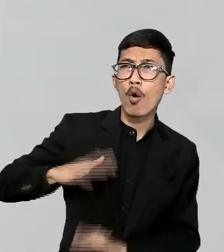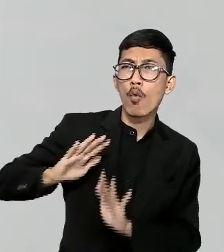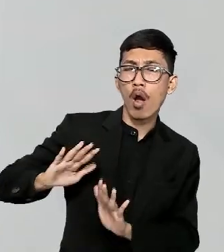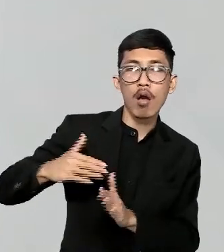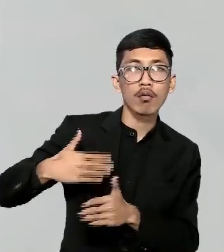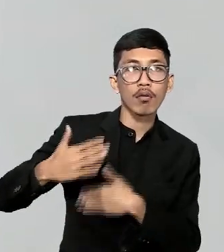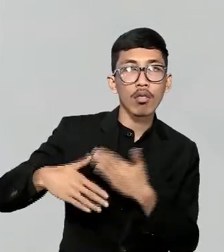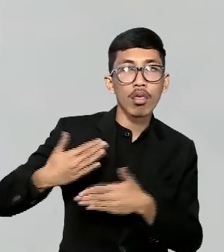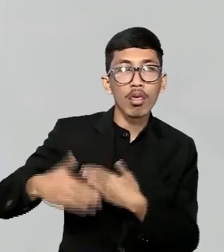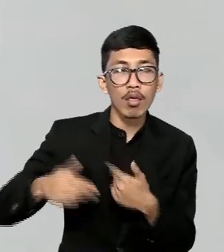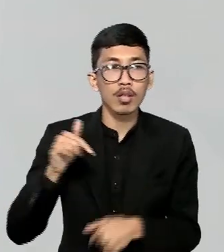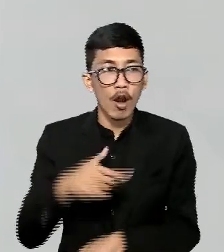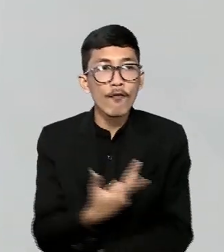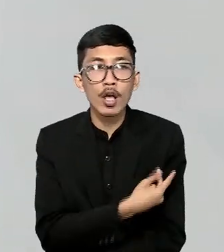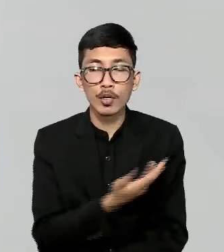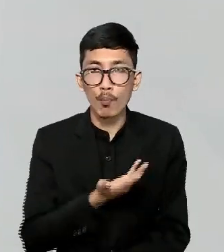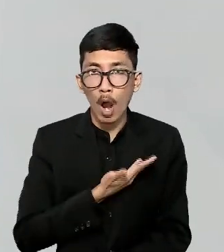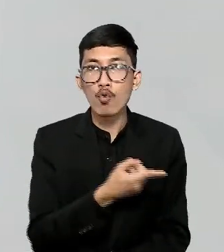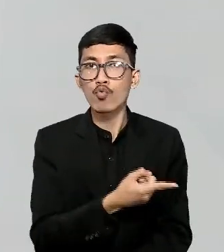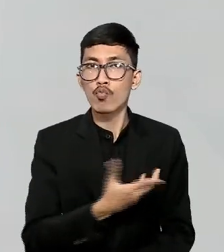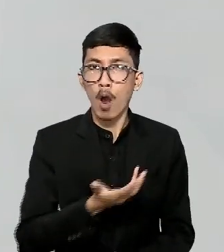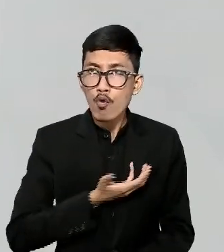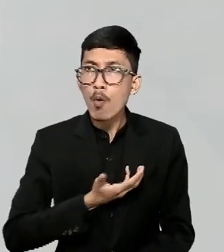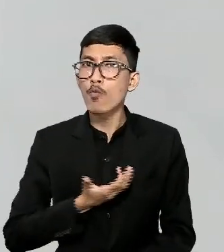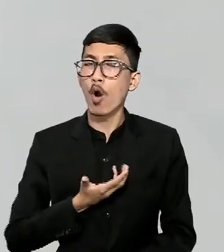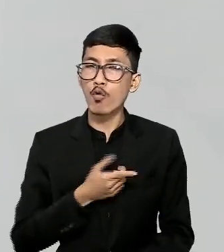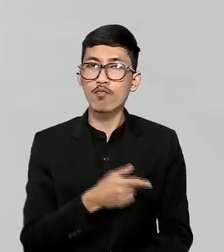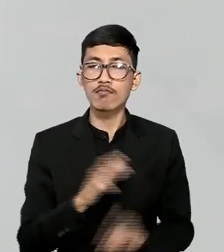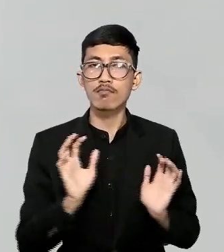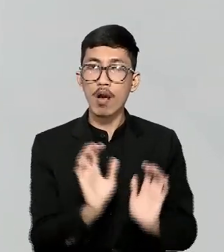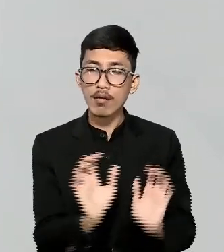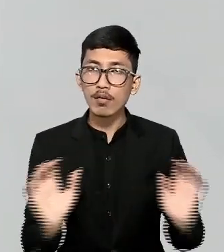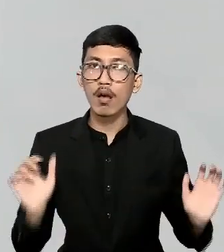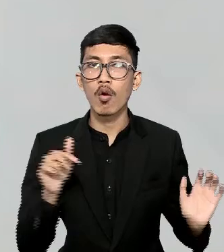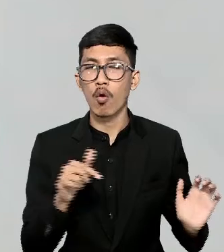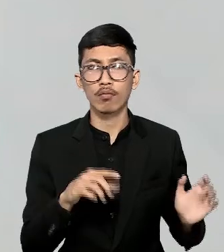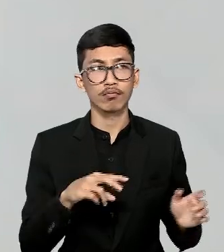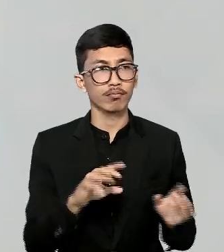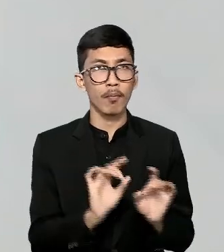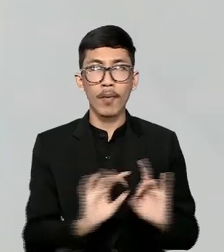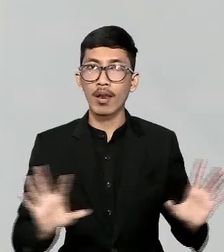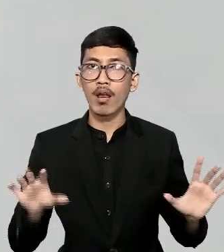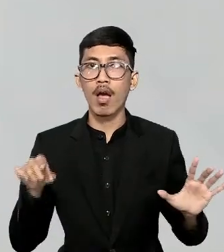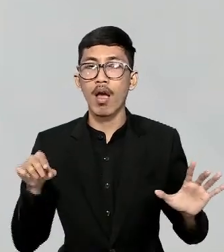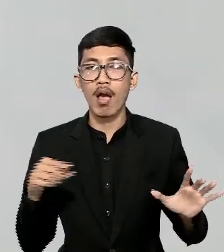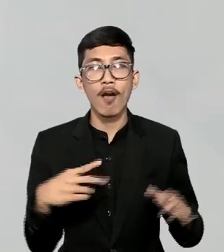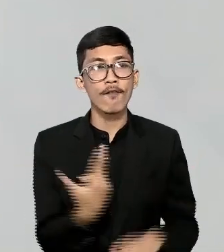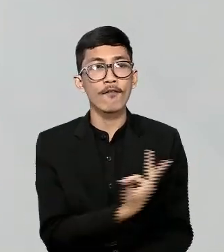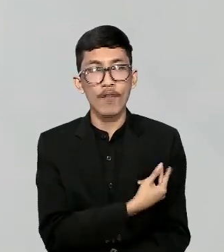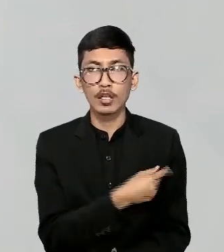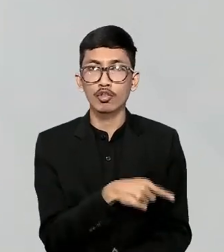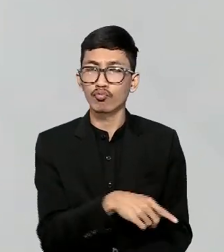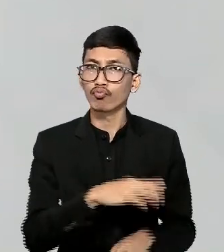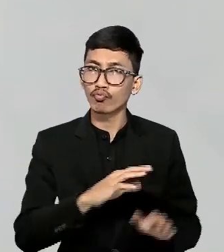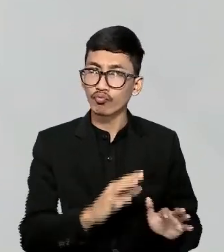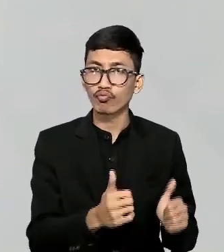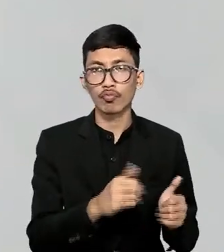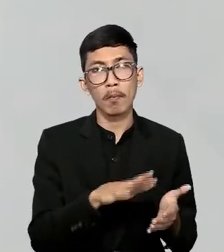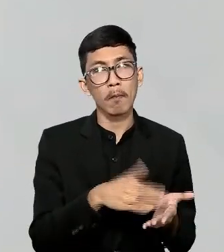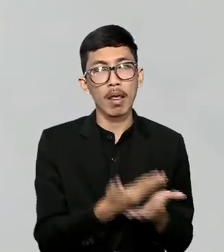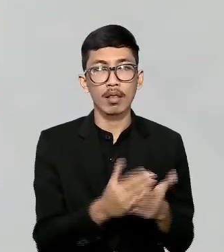divaksinasi ini adalah hal yang sangat positif sekali karena kita ketahui ini jelas-jelas bisa turunkan angkat sakit berat dan kematian